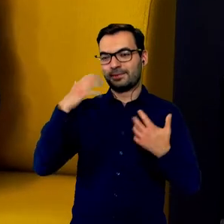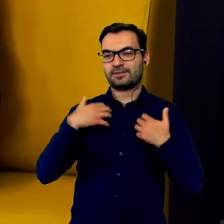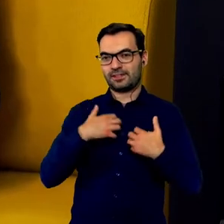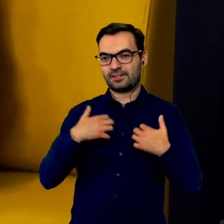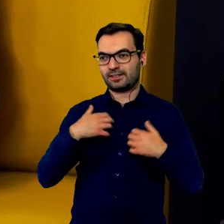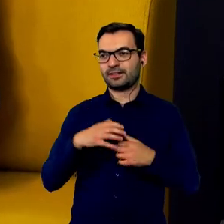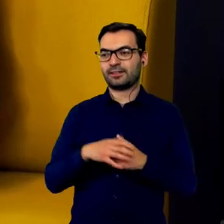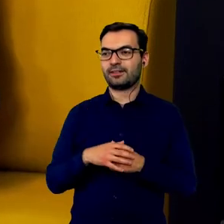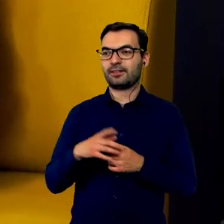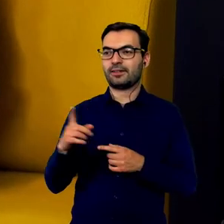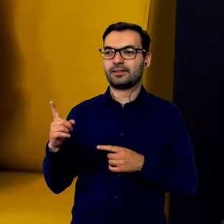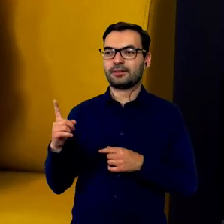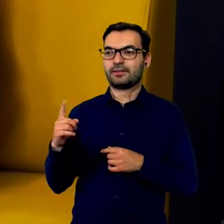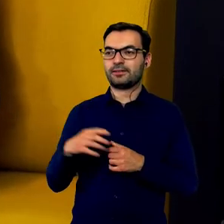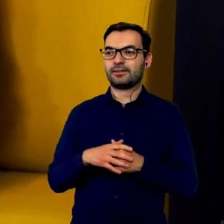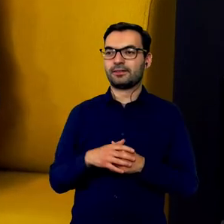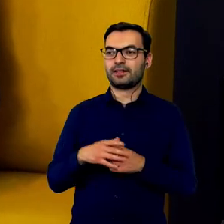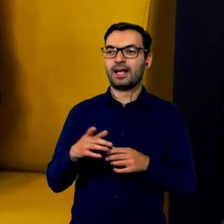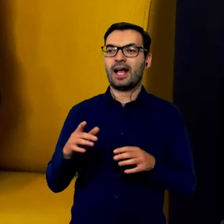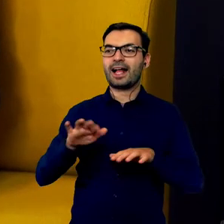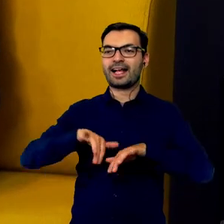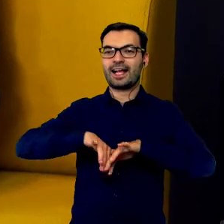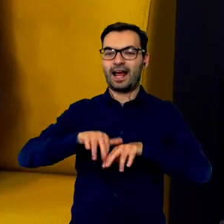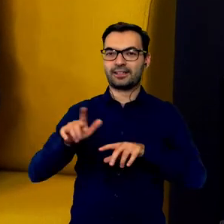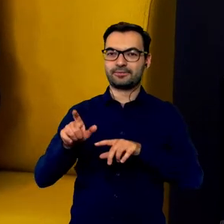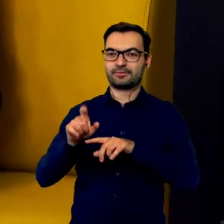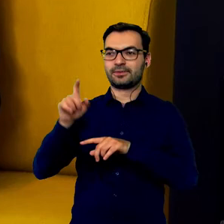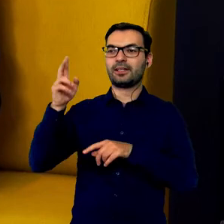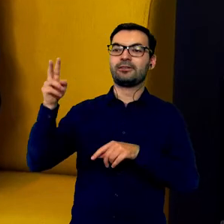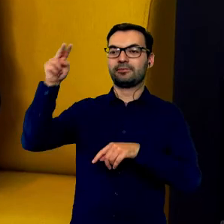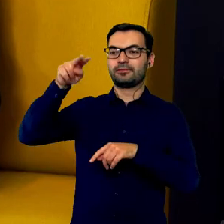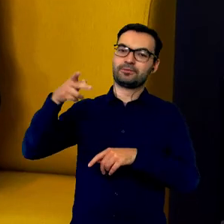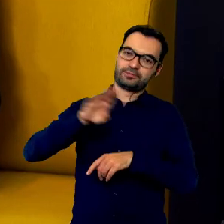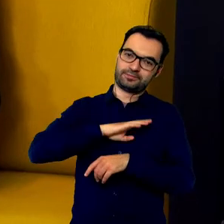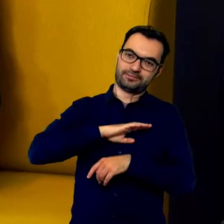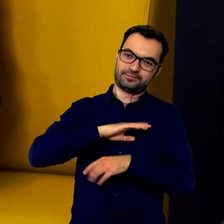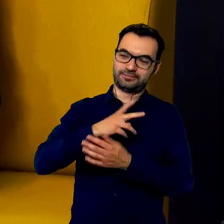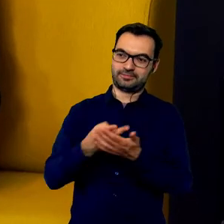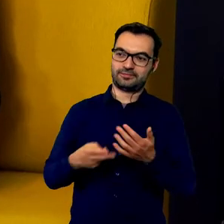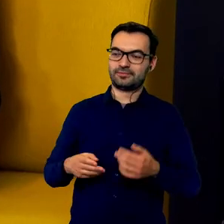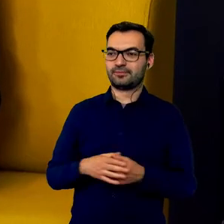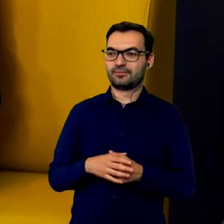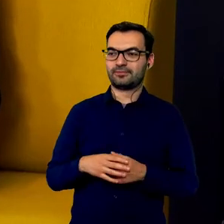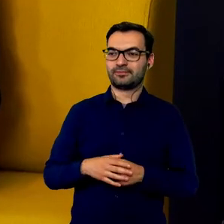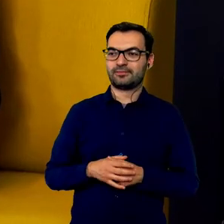zwierzęta, wypełzał z grobu kret, wszedł i zdechł na czubku.